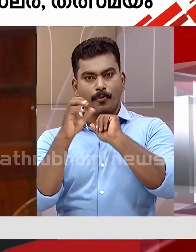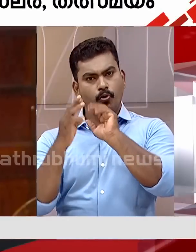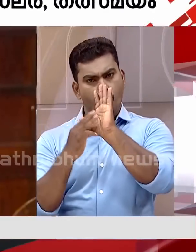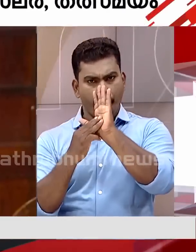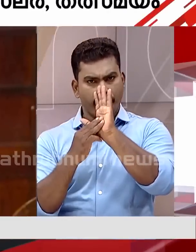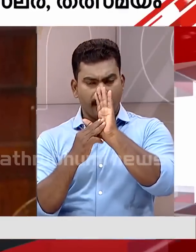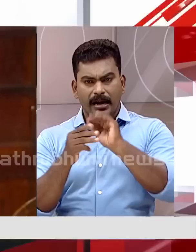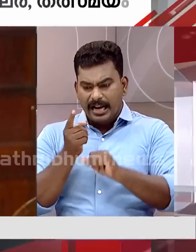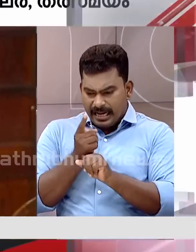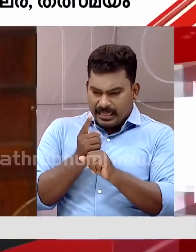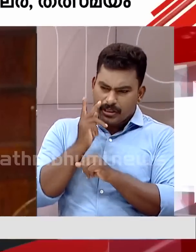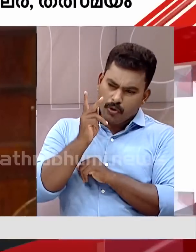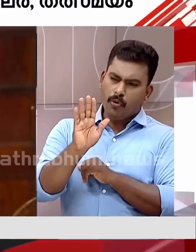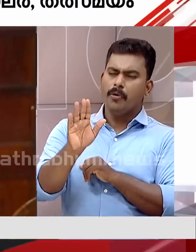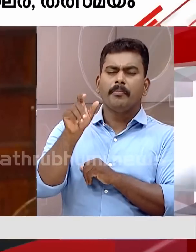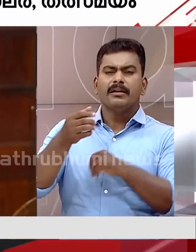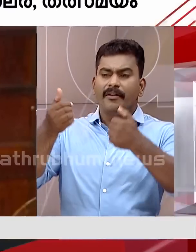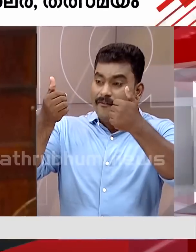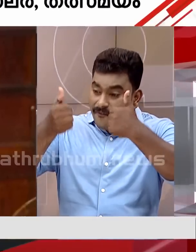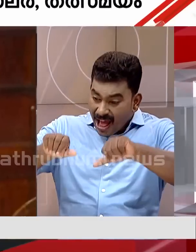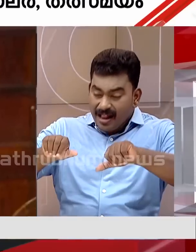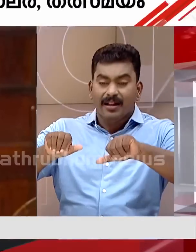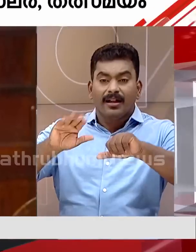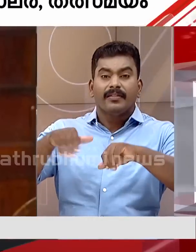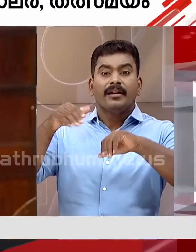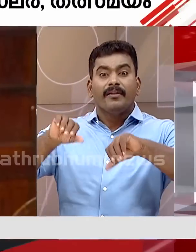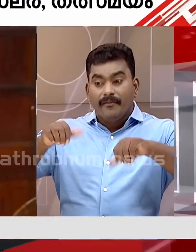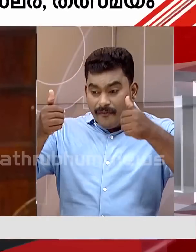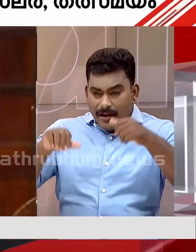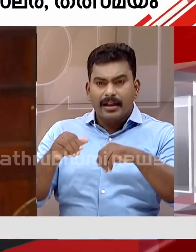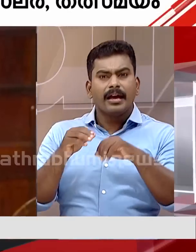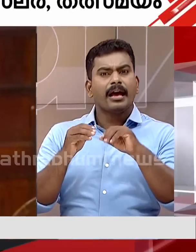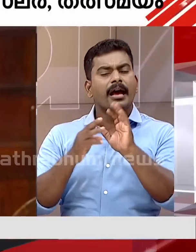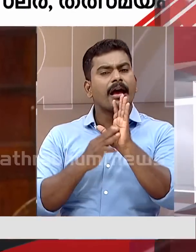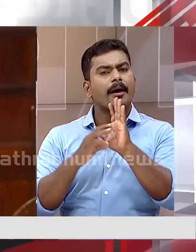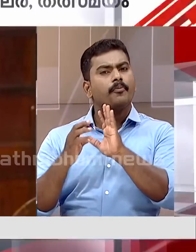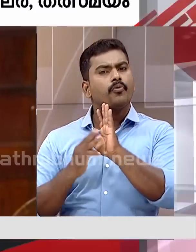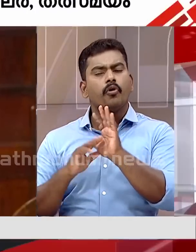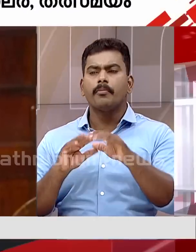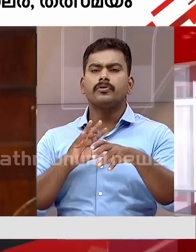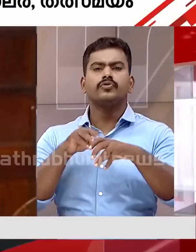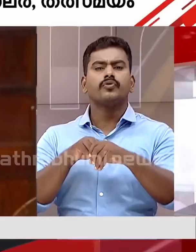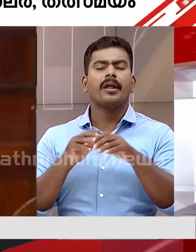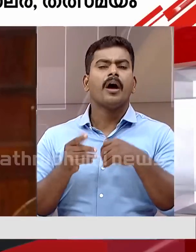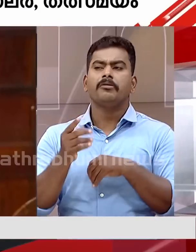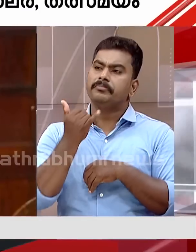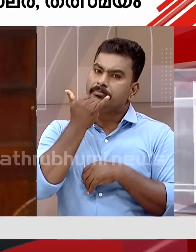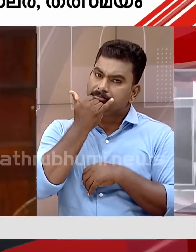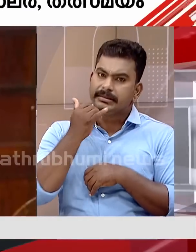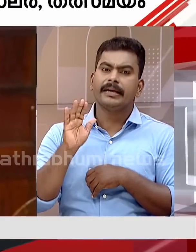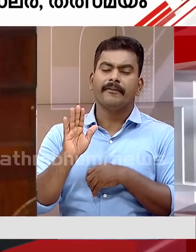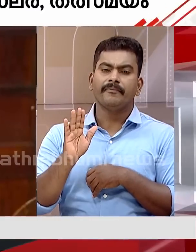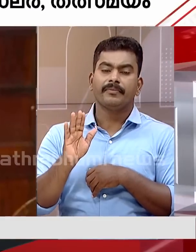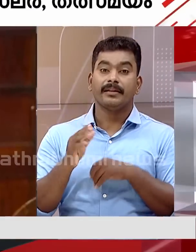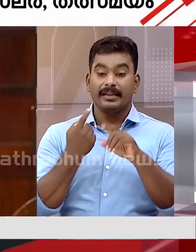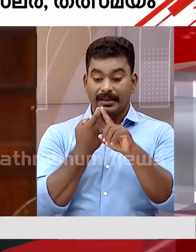നടത്തിയിട്ടുണ്ട്. കുട്ടി ഓഫ്കോഴ്സ് തീർച്ചയായിട്ടും കുട്ടിയുടെ ഭാഗത്ത് വലിയ ഒരു തെറ്റ് സംഭവിച്ചിട്ടുണ്ട്.